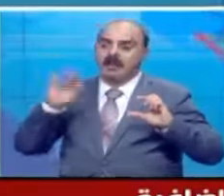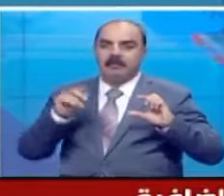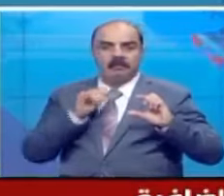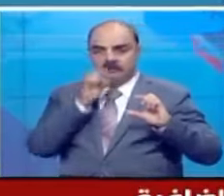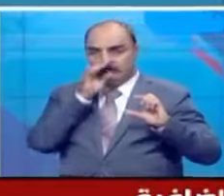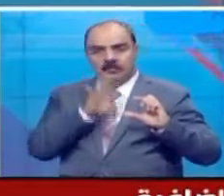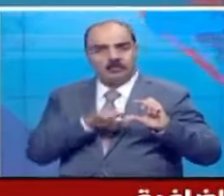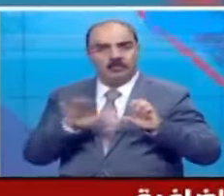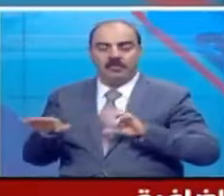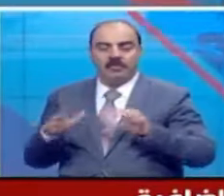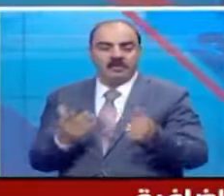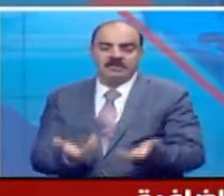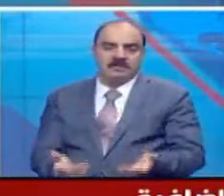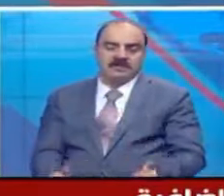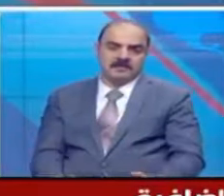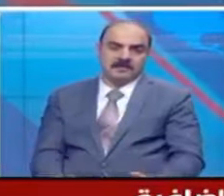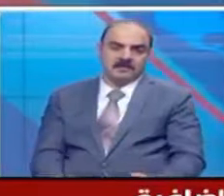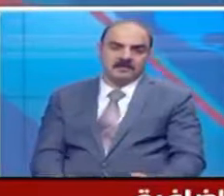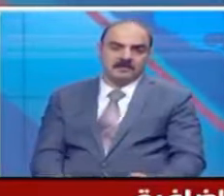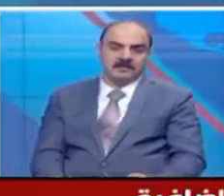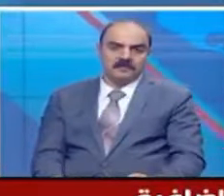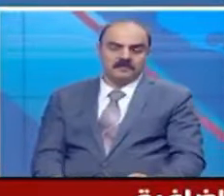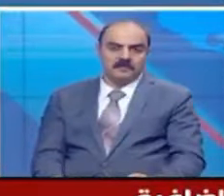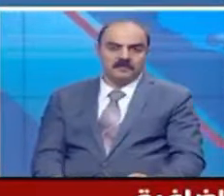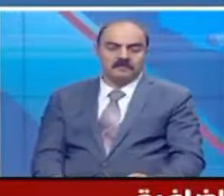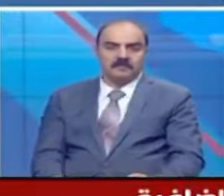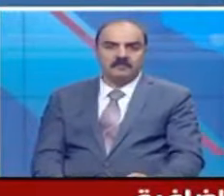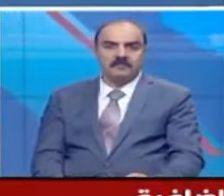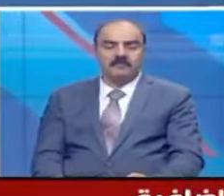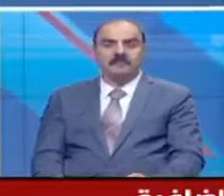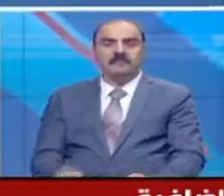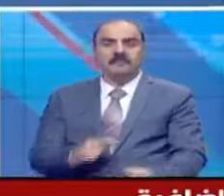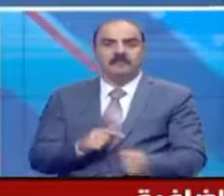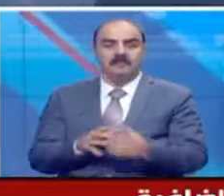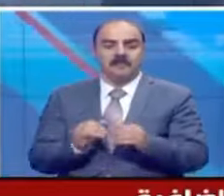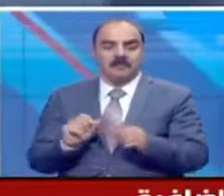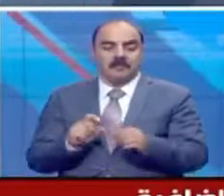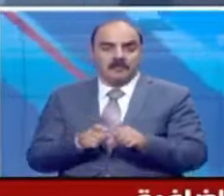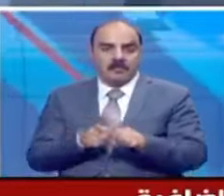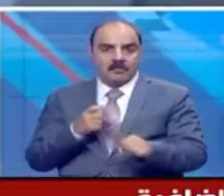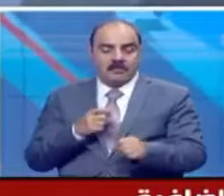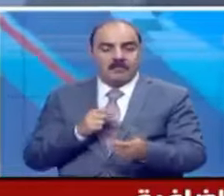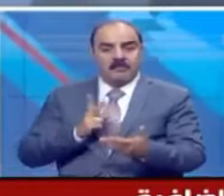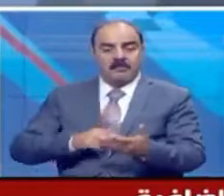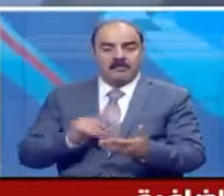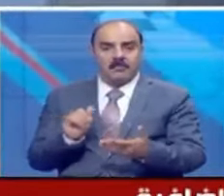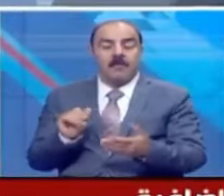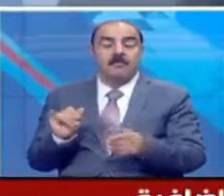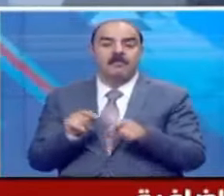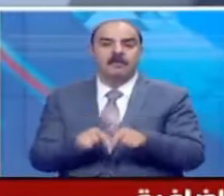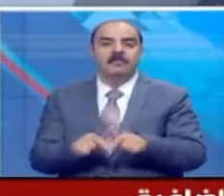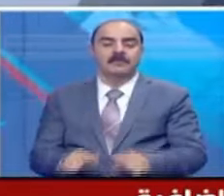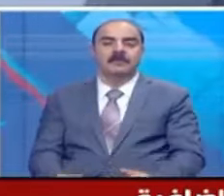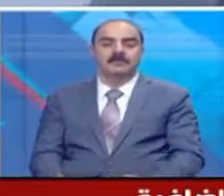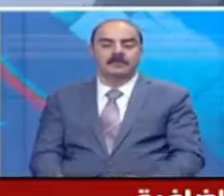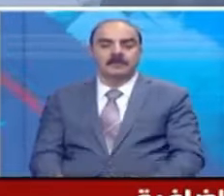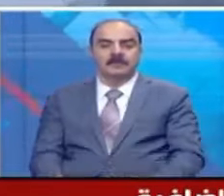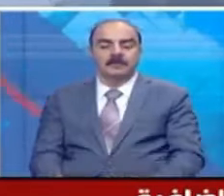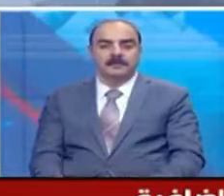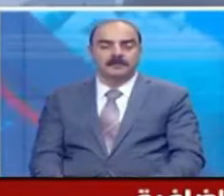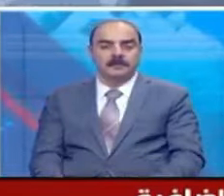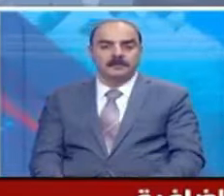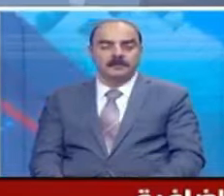عن كاهل المواطنين؟ الحقيقة هو المرة دي القرارات جت في وقت مهم قوي، احنا عارفين